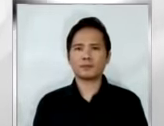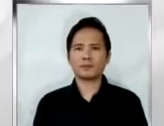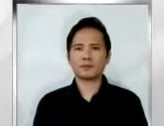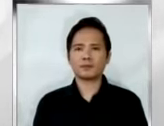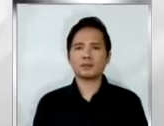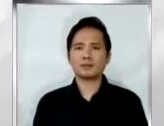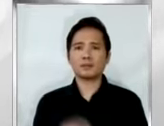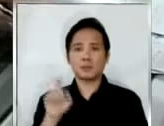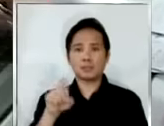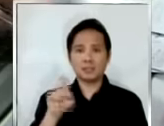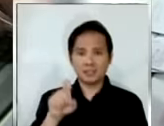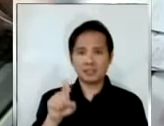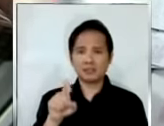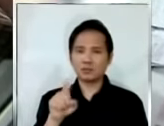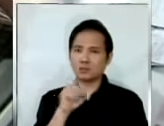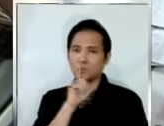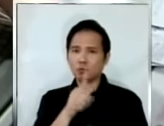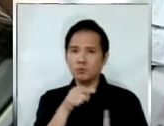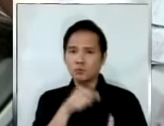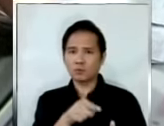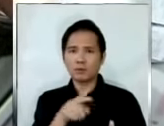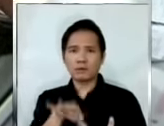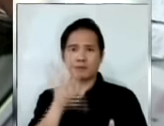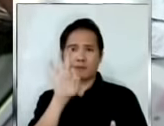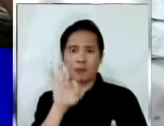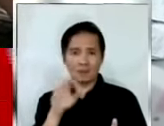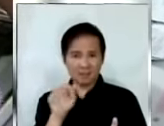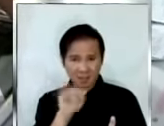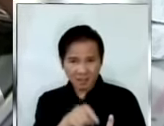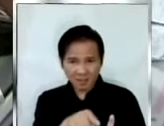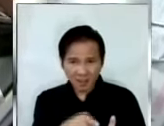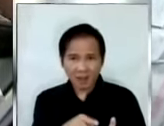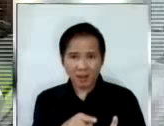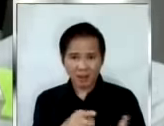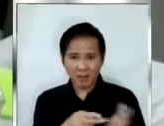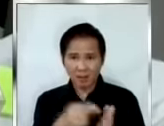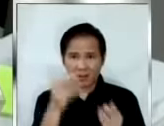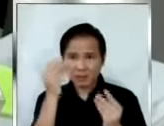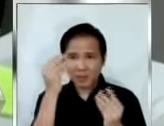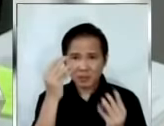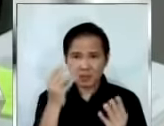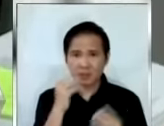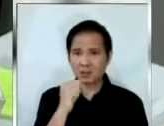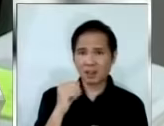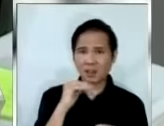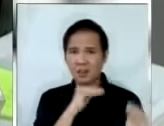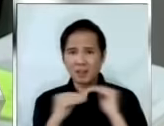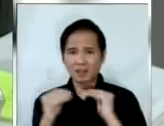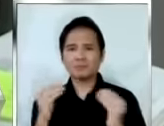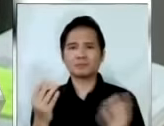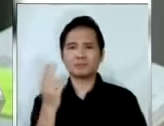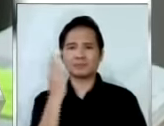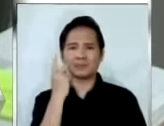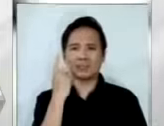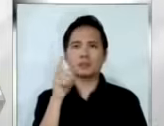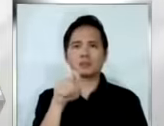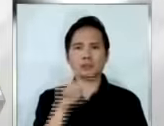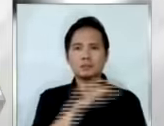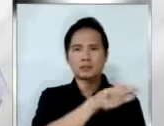kung totoo yung sinasabi. Nagsimula na rin daw ang NBI Cybercrime Division na mangalap ng impormasyon kaugnay sa